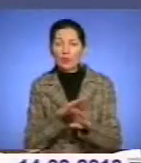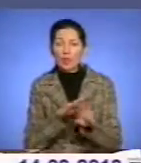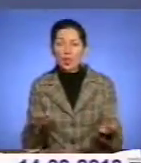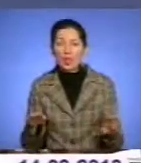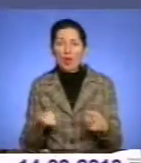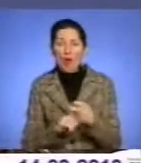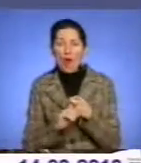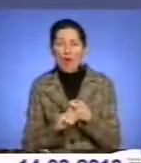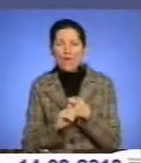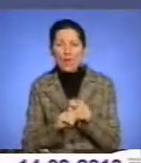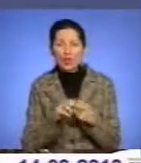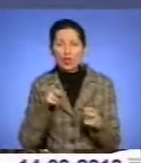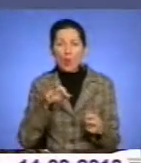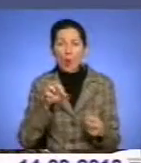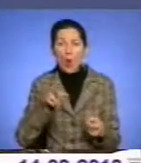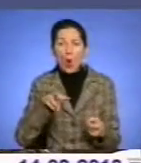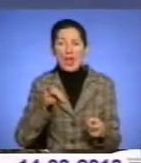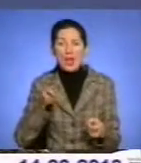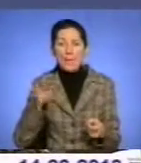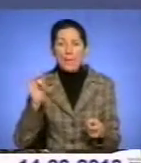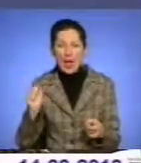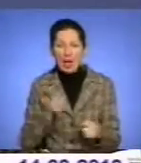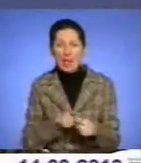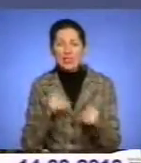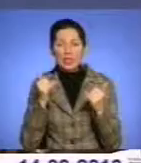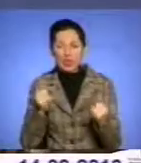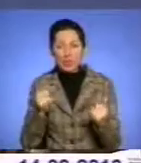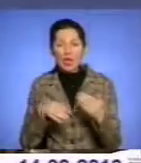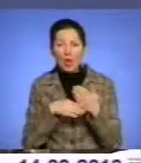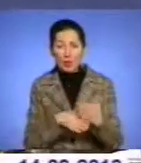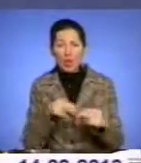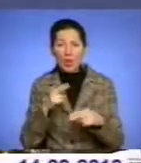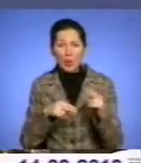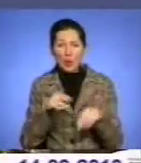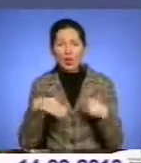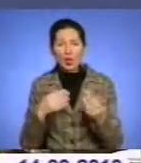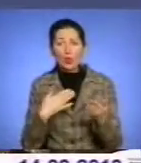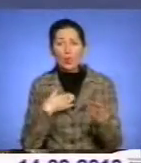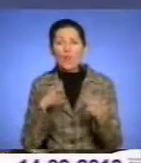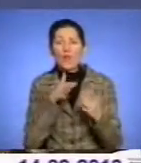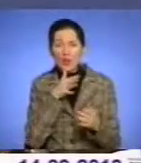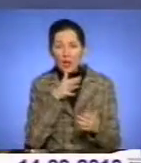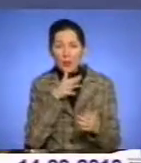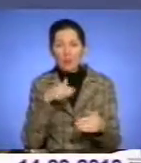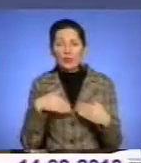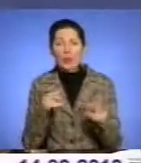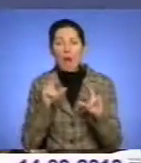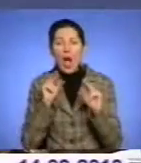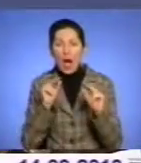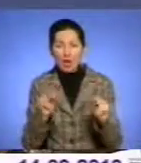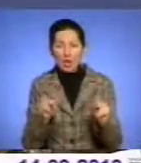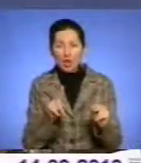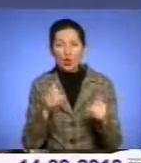полимеров. Эти современные уже методы постройки дадут нам время и дадут нам гарантии, то,